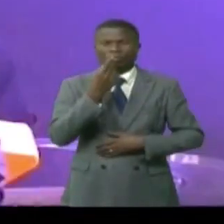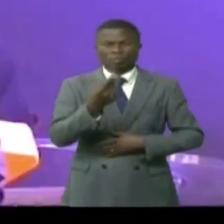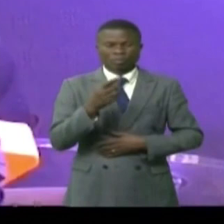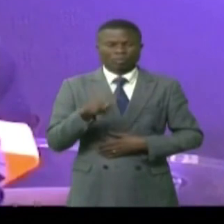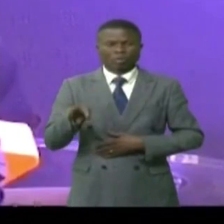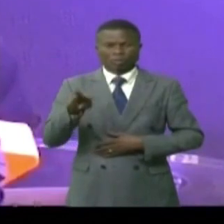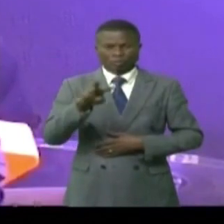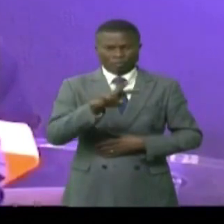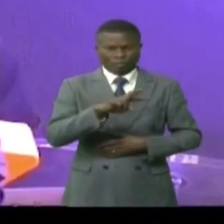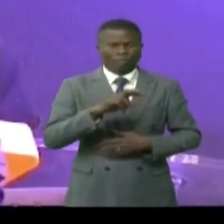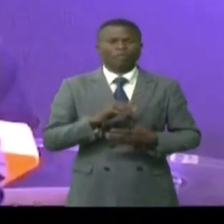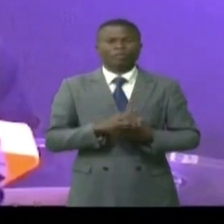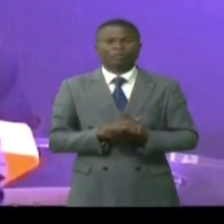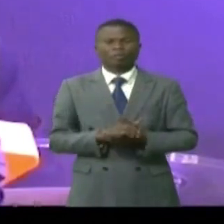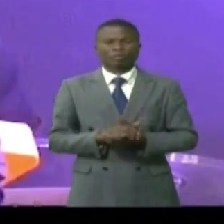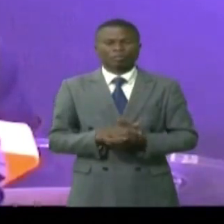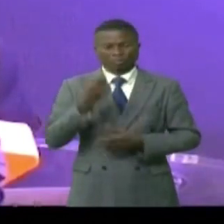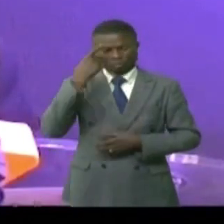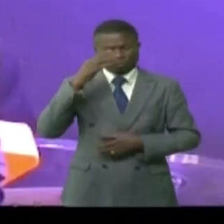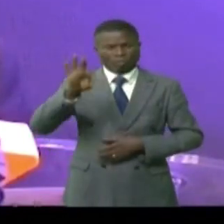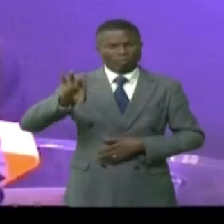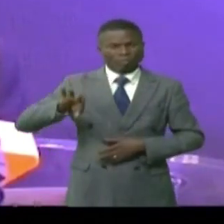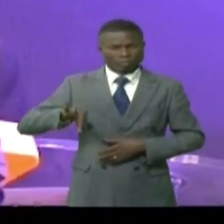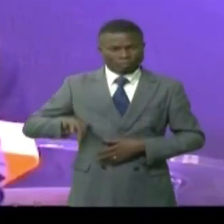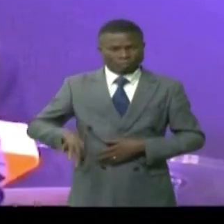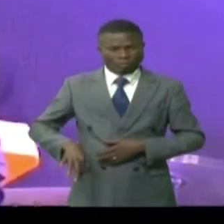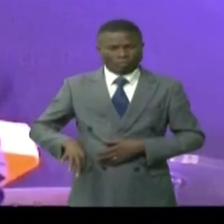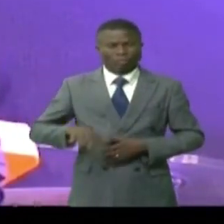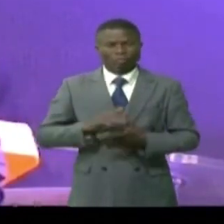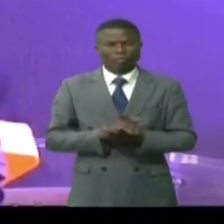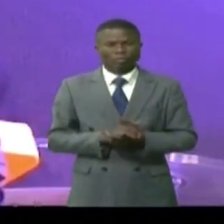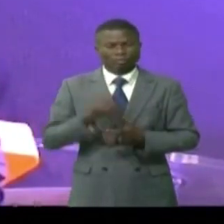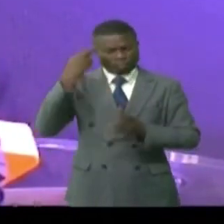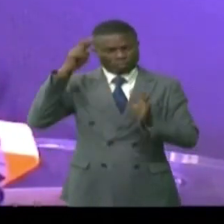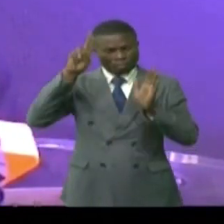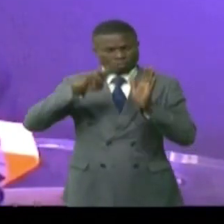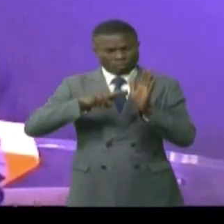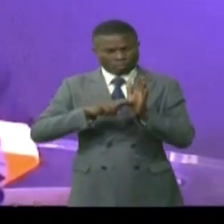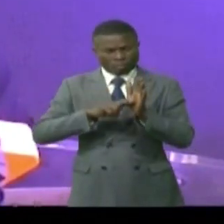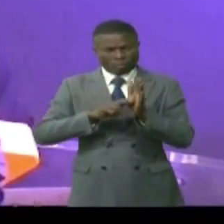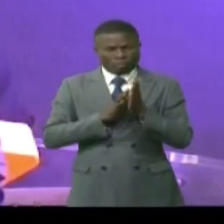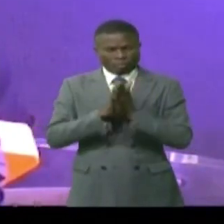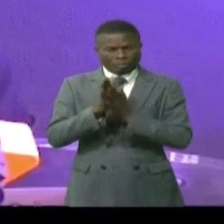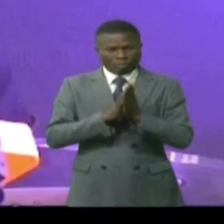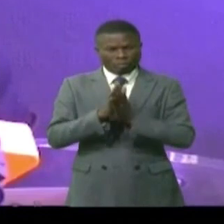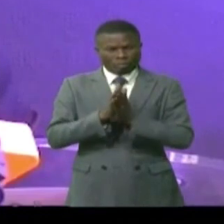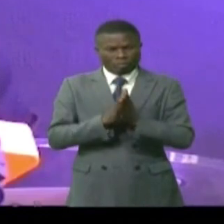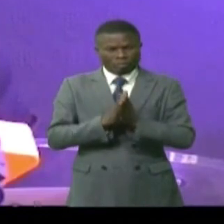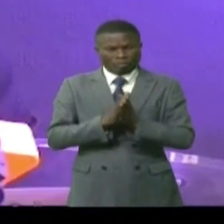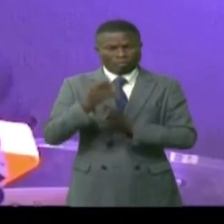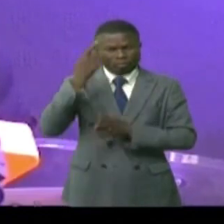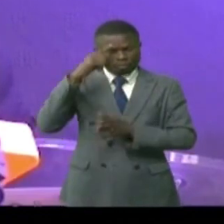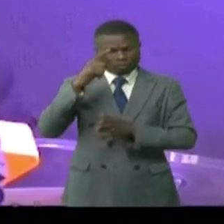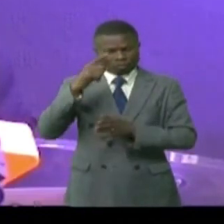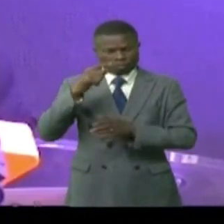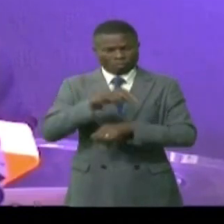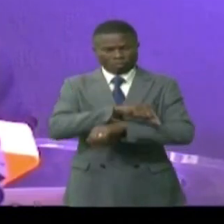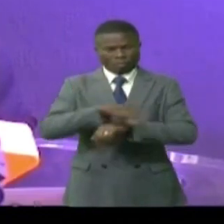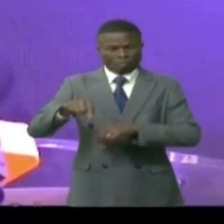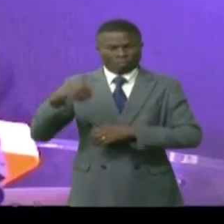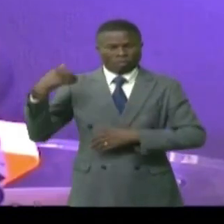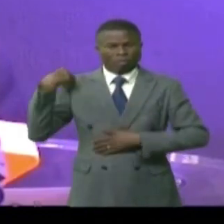effectivement tout l'intérêt que le gouvernement porte à son administration